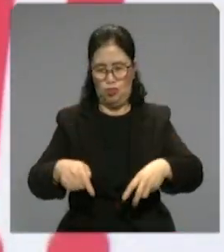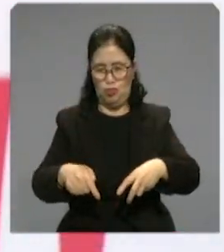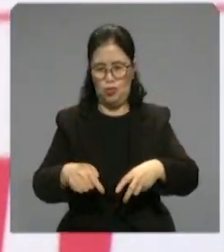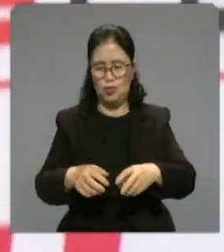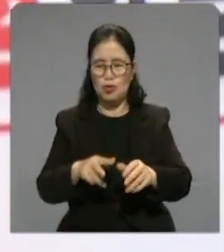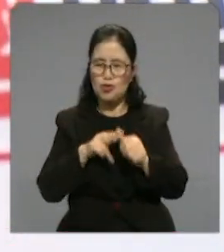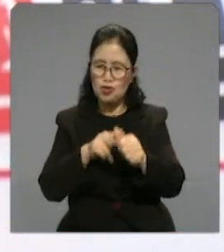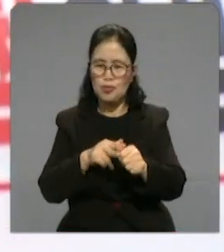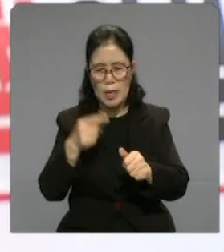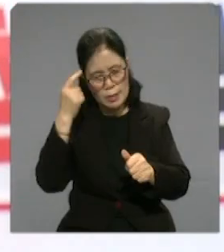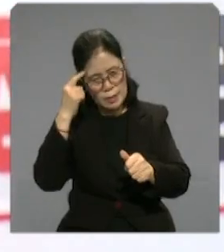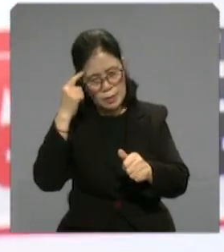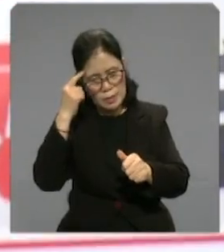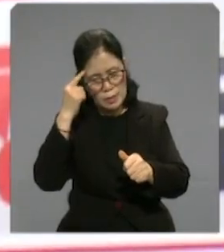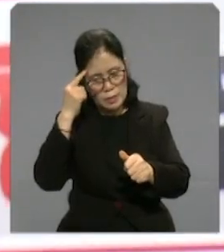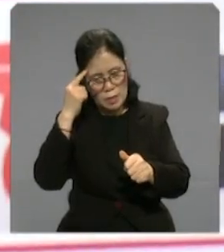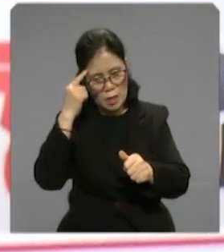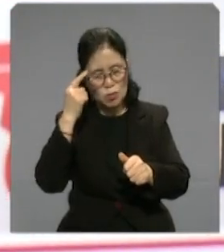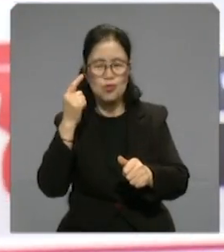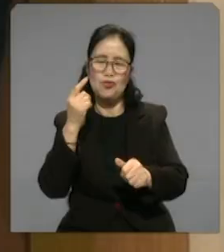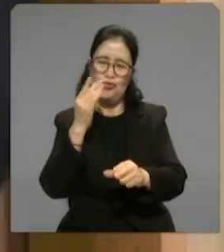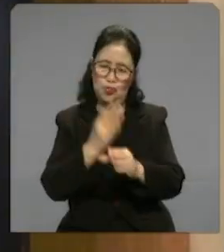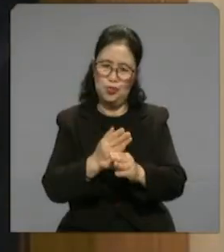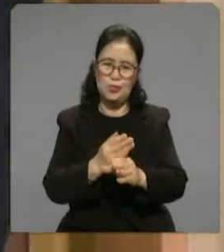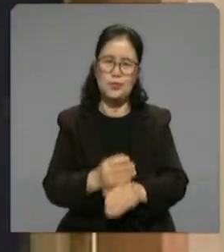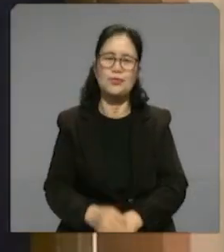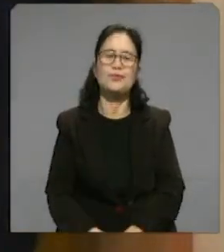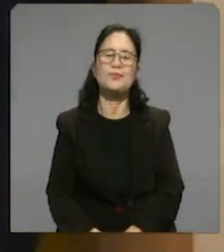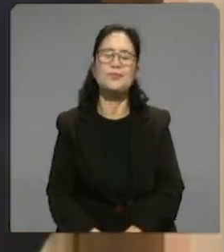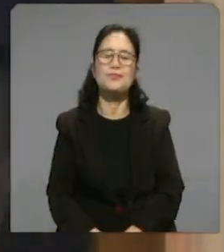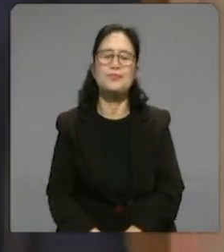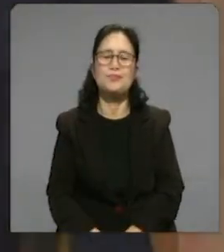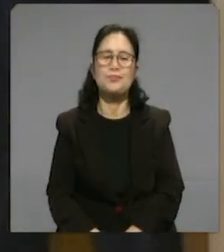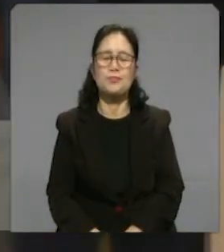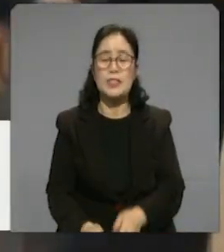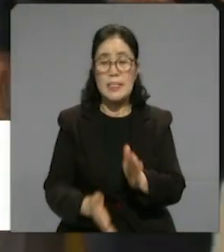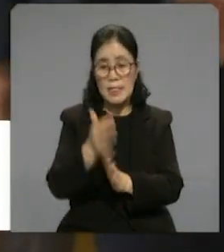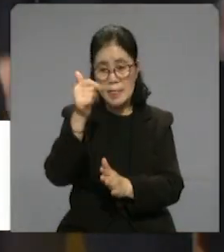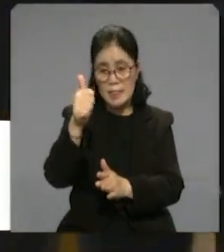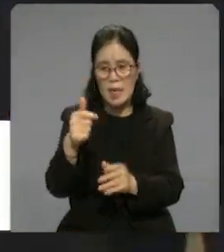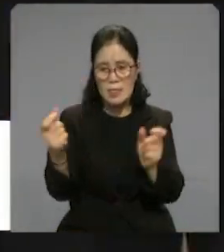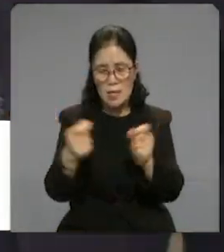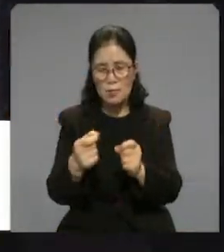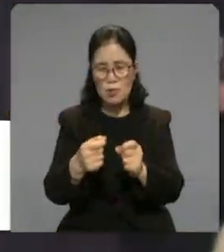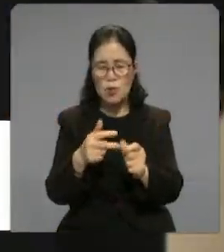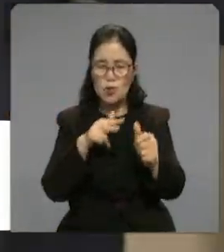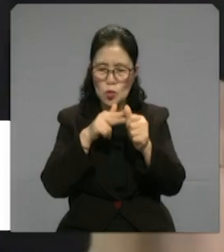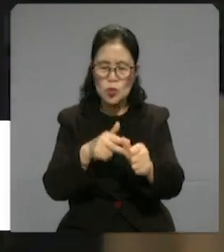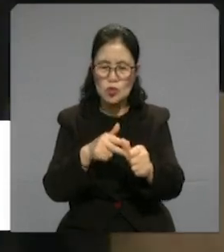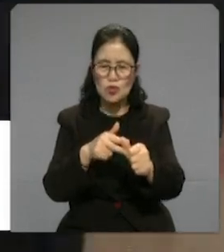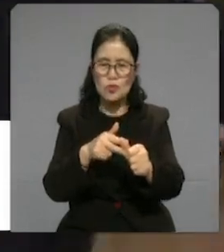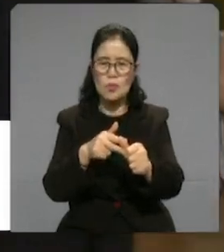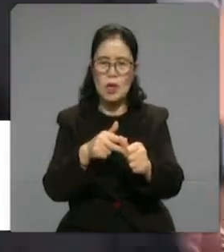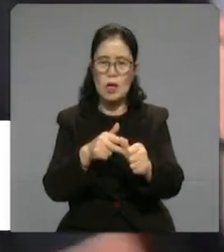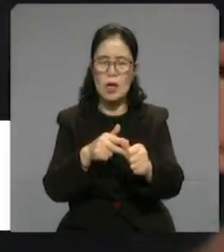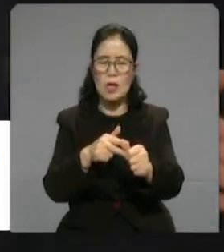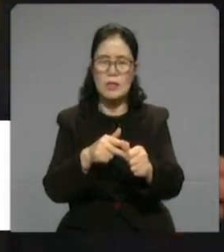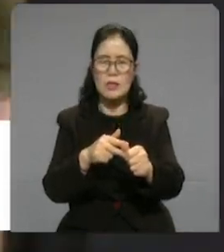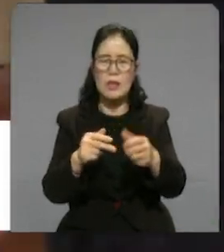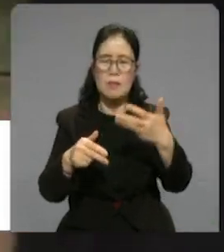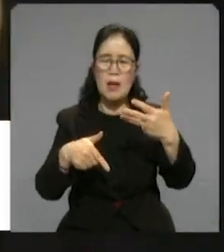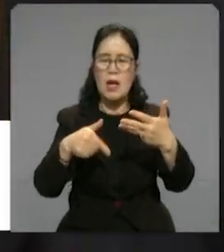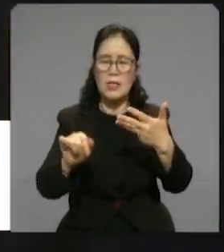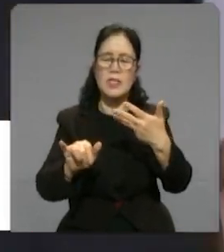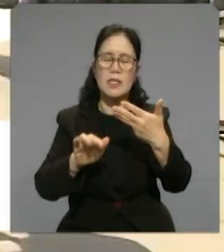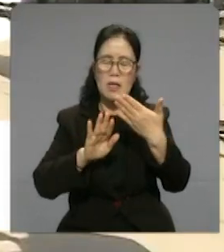출마를 저울질하고 있는 인사도 있는 상황입니다. 유 시장 측근들의 대거 총선 출마가 민선 8기